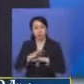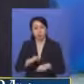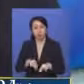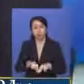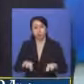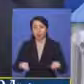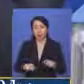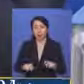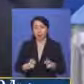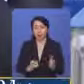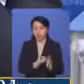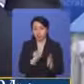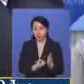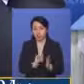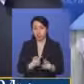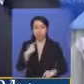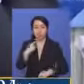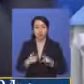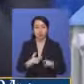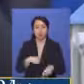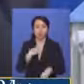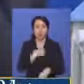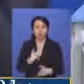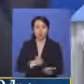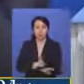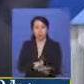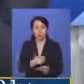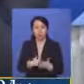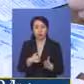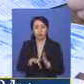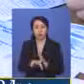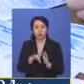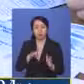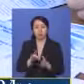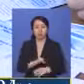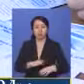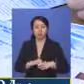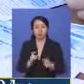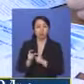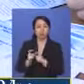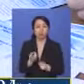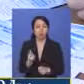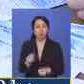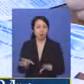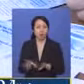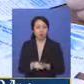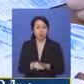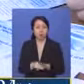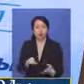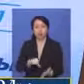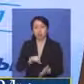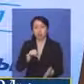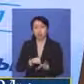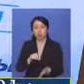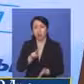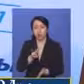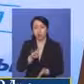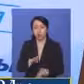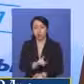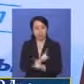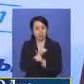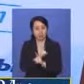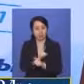парламентских расследований. Следующее не менее важное направление в предвыборной программе партийцев – борьба с коррупцией. Члены партии Акжол предлагают